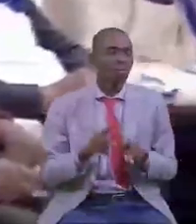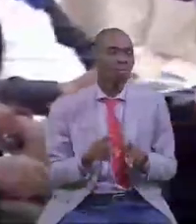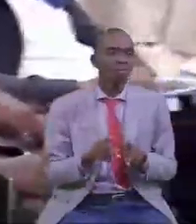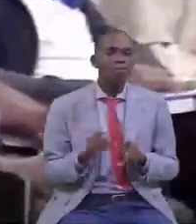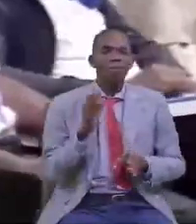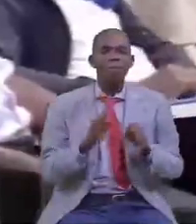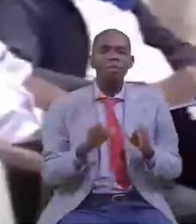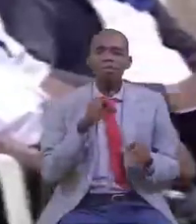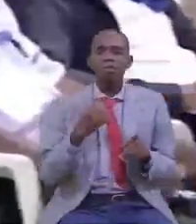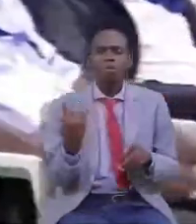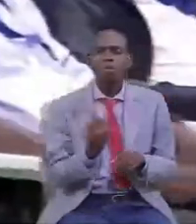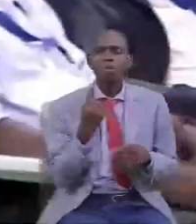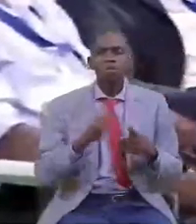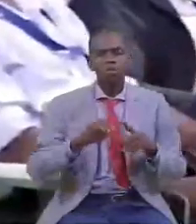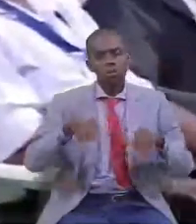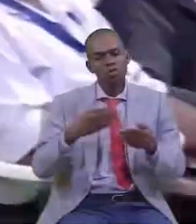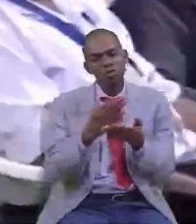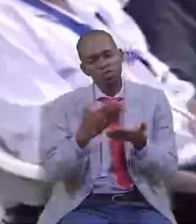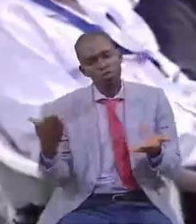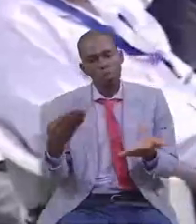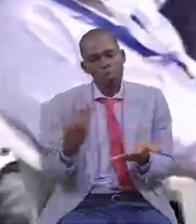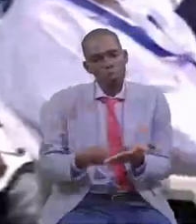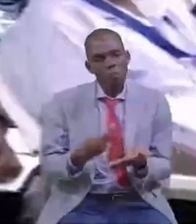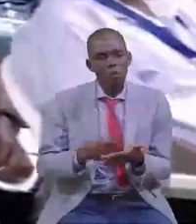même si c'est de l'argent que tu veux donner pour aider,